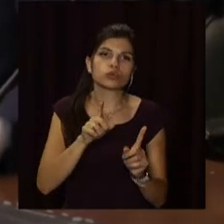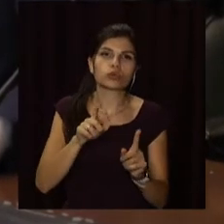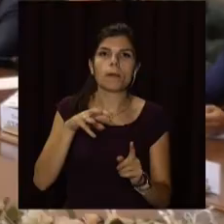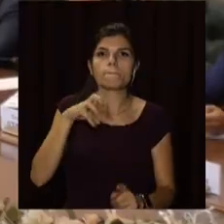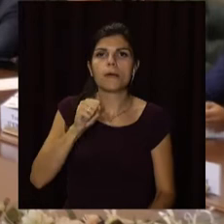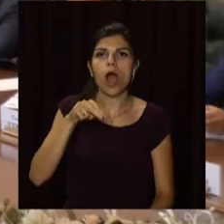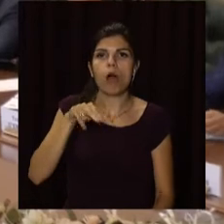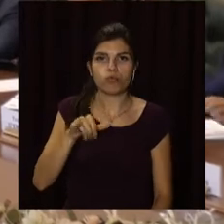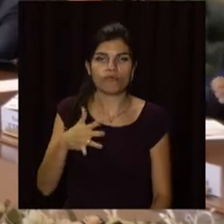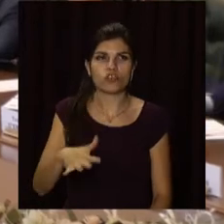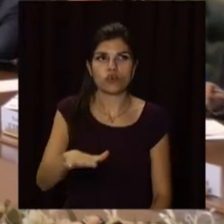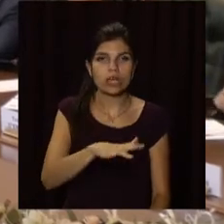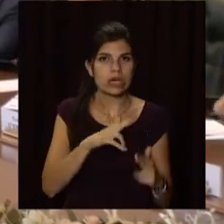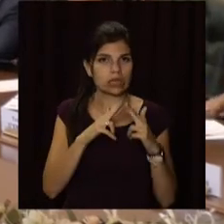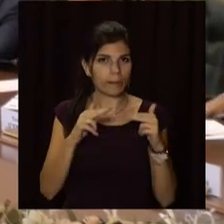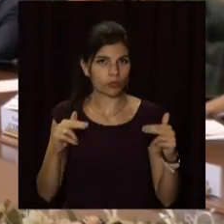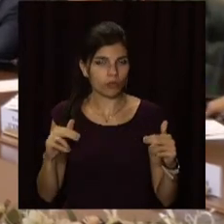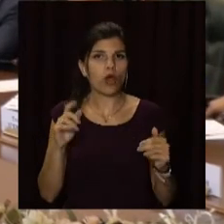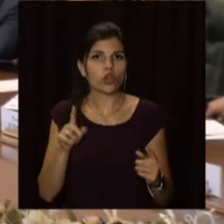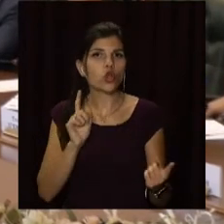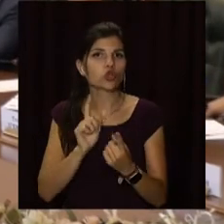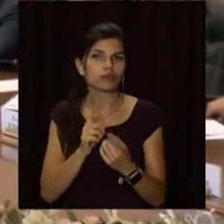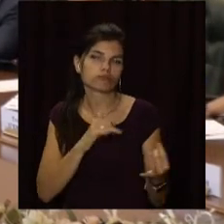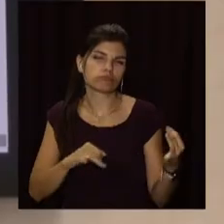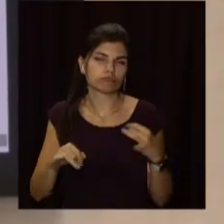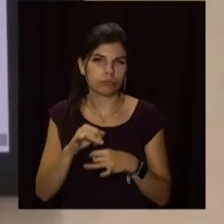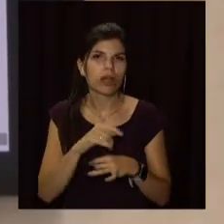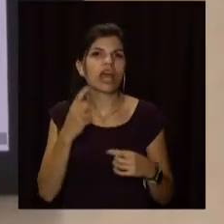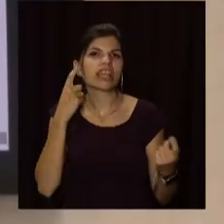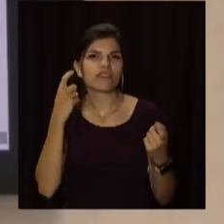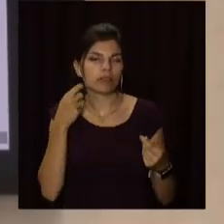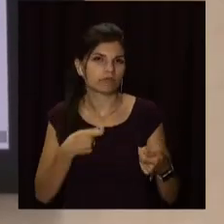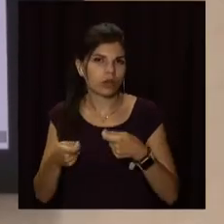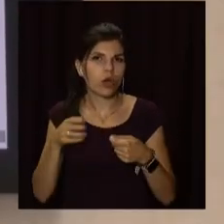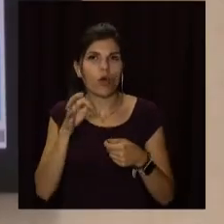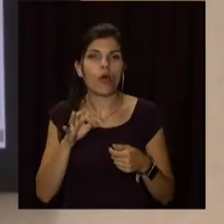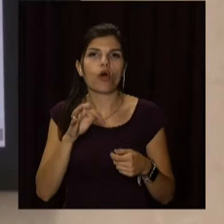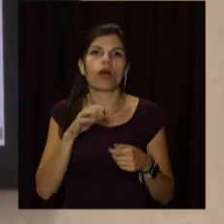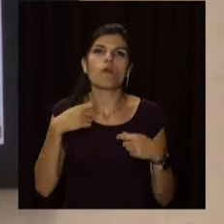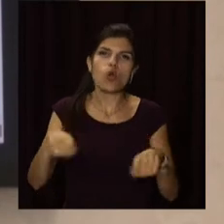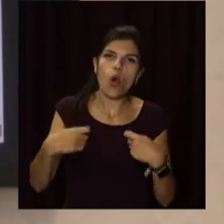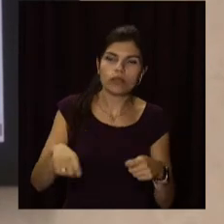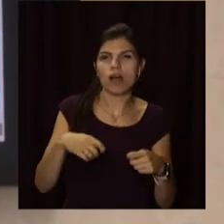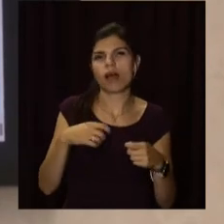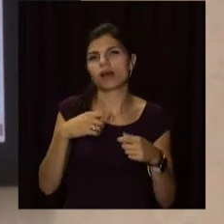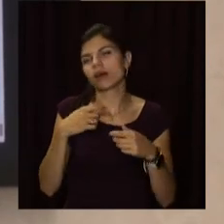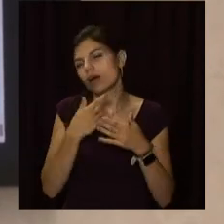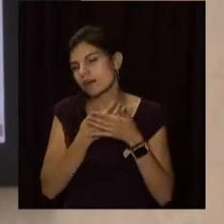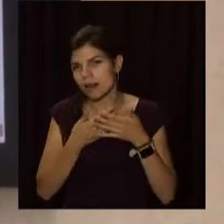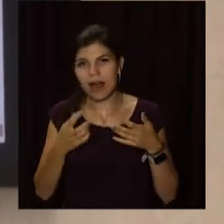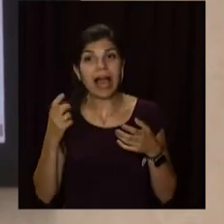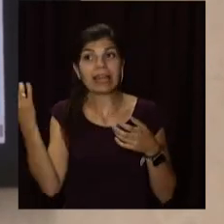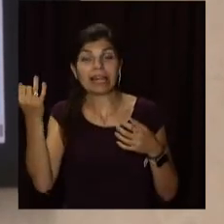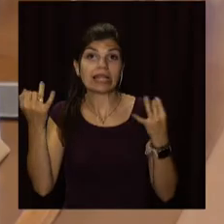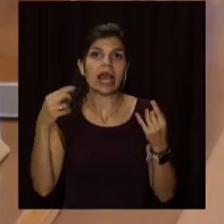мапу Дніпропетровщини. А ще на зустрічі домовились про обмін даними про товари і ринки. Спільний моніторинг сфер, які